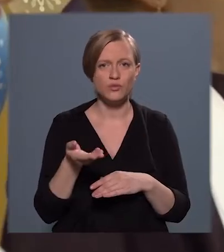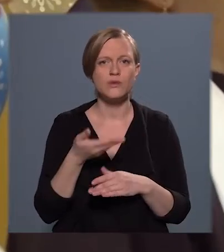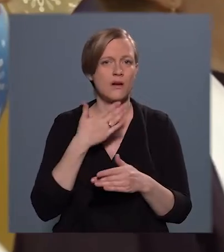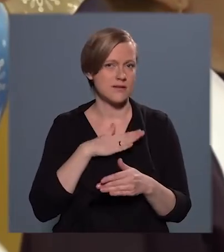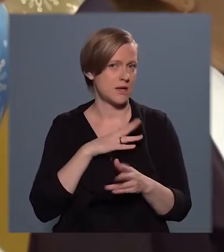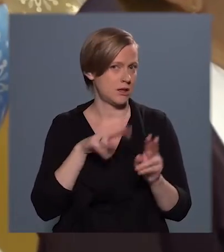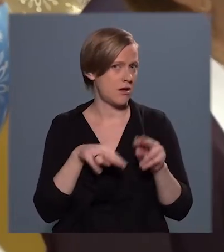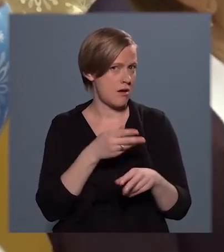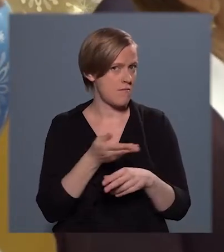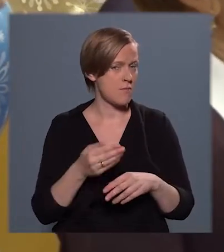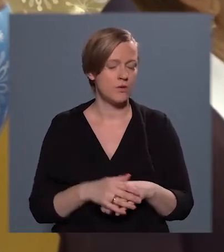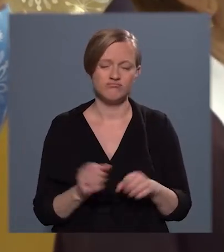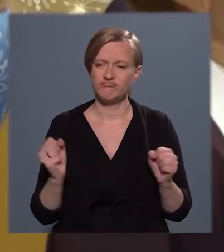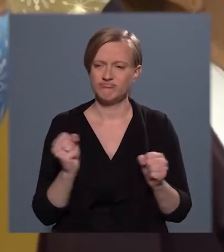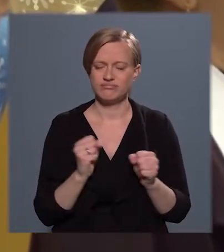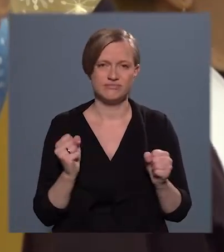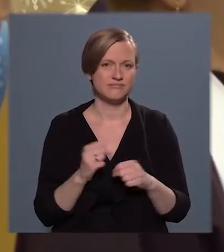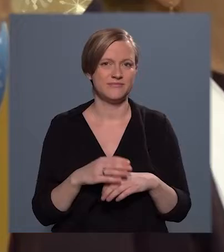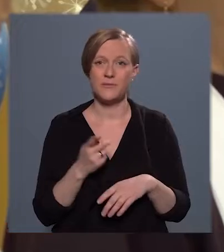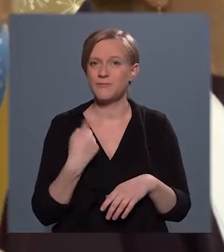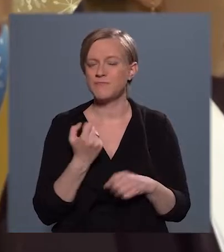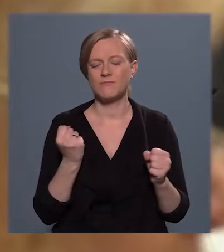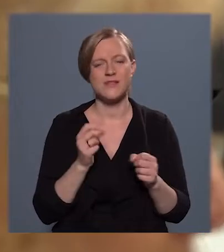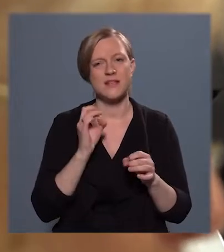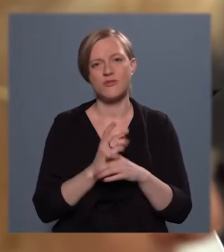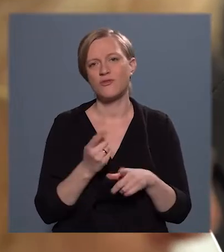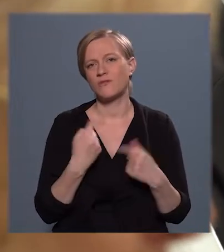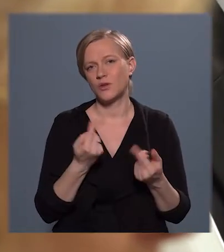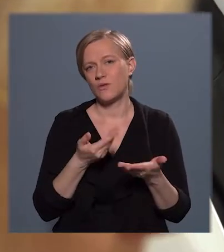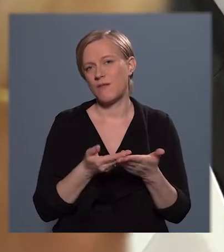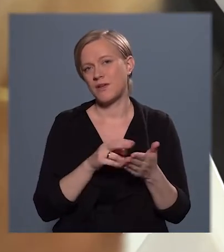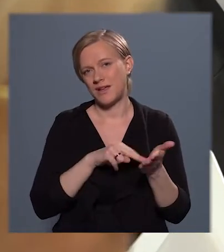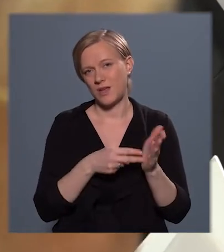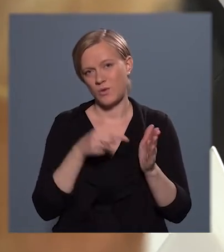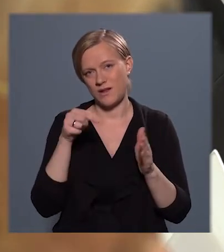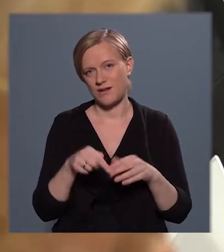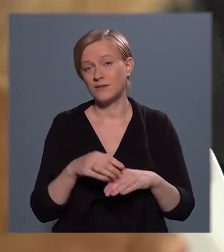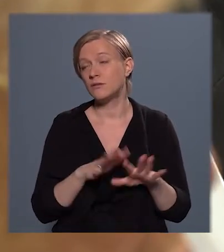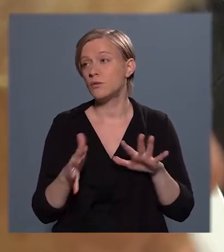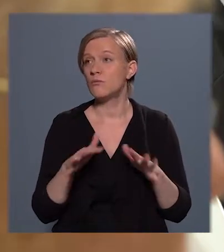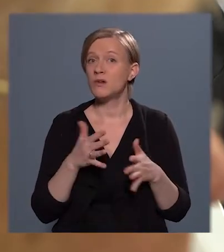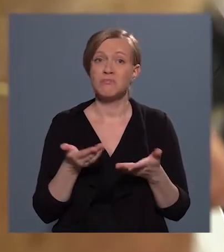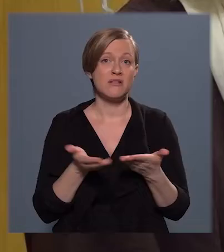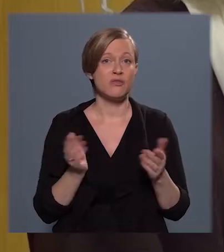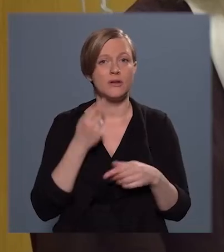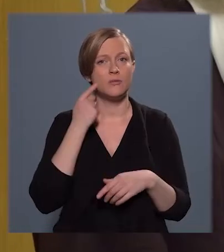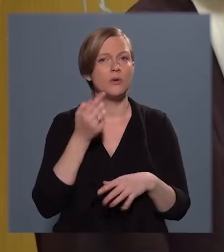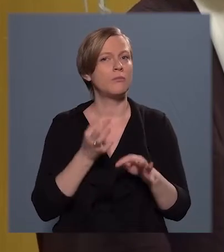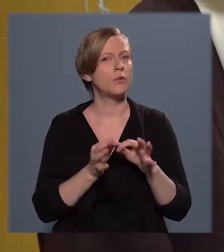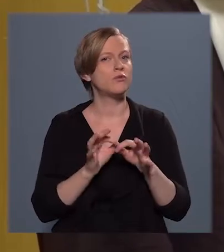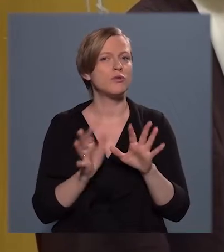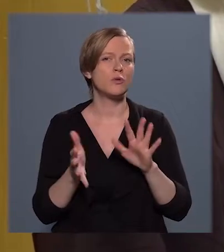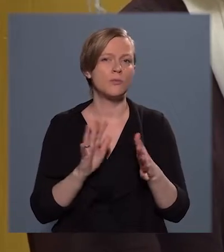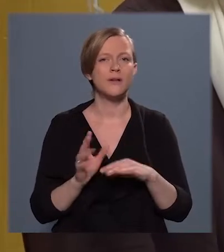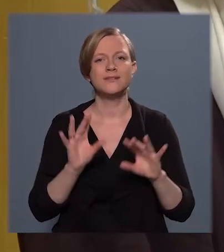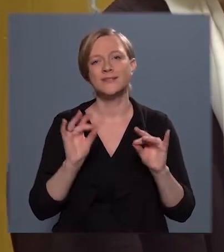szeretik ápolni? Nagyon, nagyon. Mi nagyon szerencsések vagyunk ebben a kerületben. Körülbelül ezt senki nem tudja pontosan, de